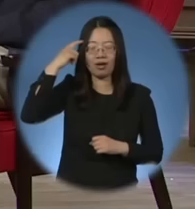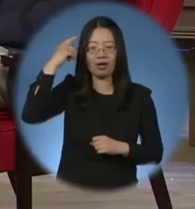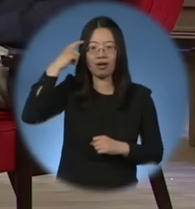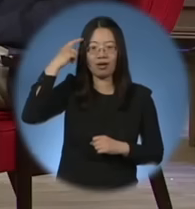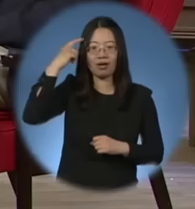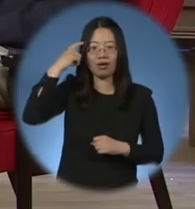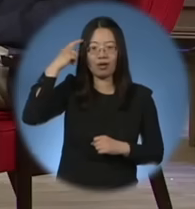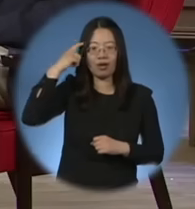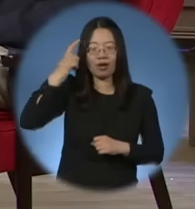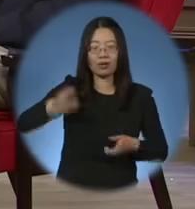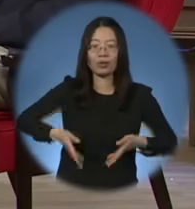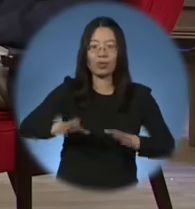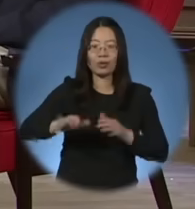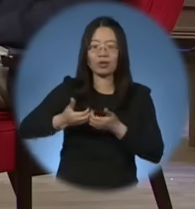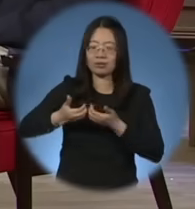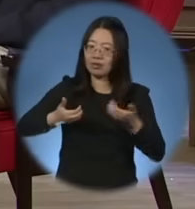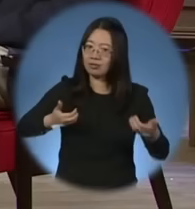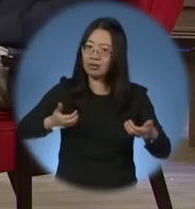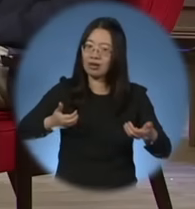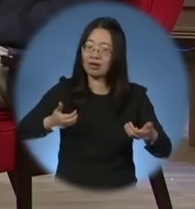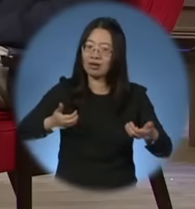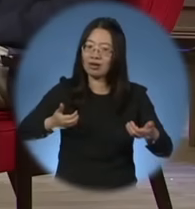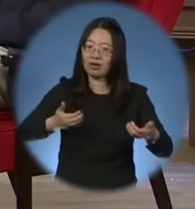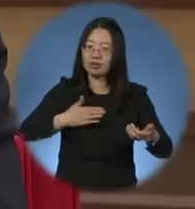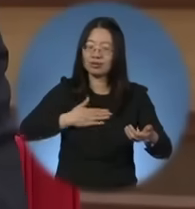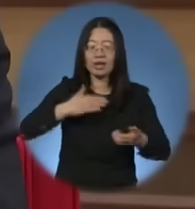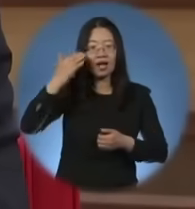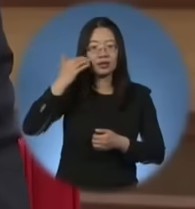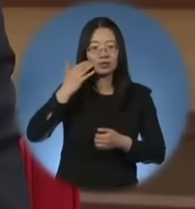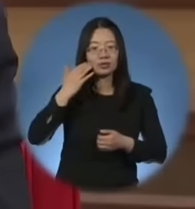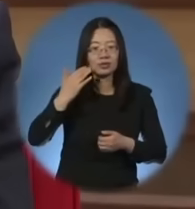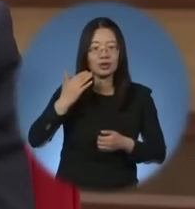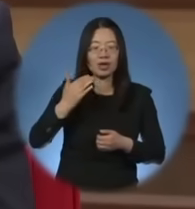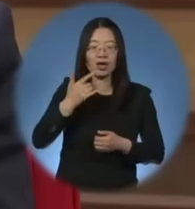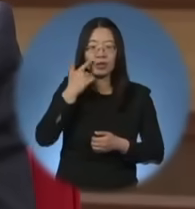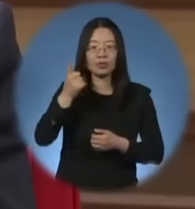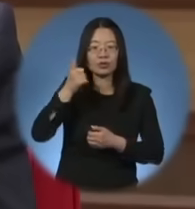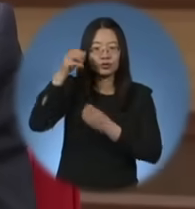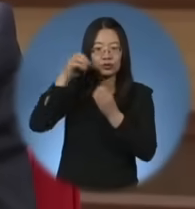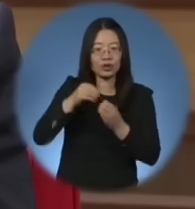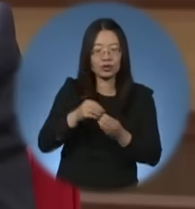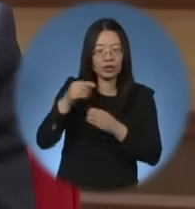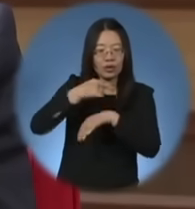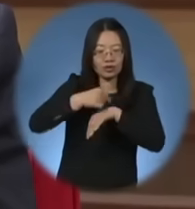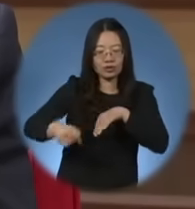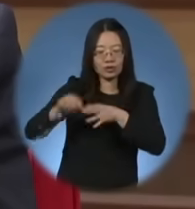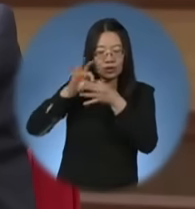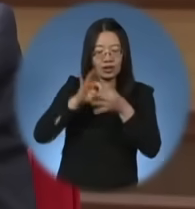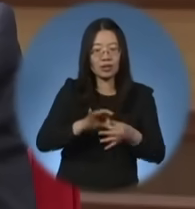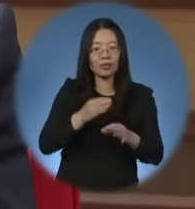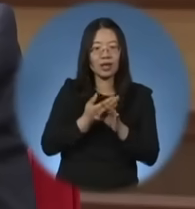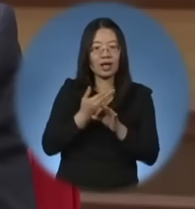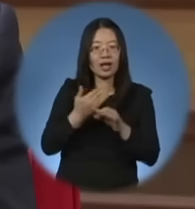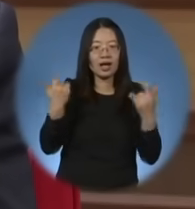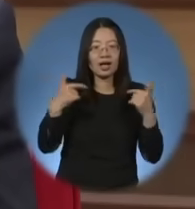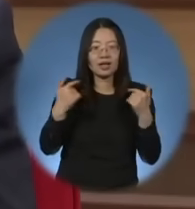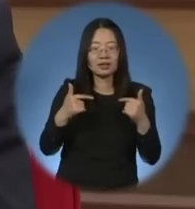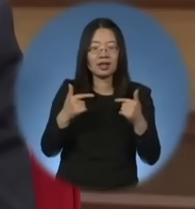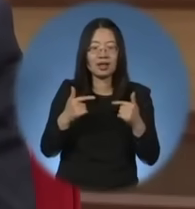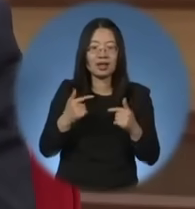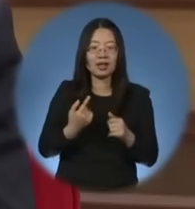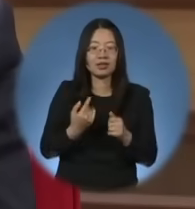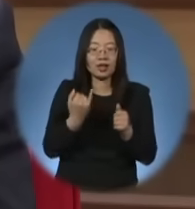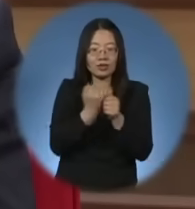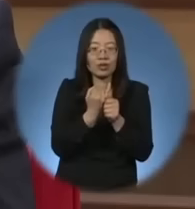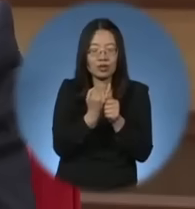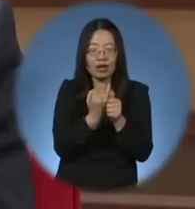왜 저기 고향을 떠 나셨습니까 우리 한국의 북계 계통으로 쭉 내려왔다면 항상 출가